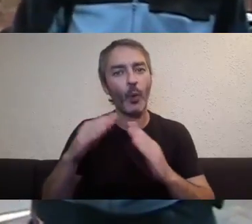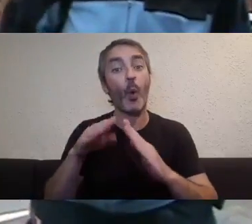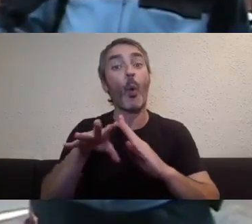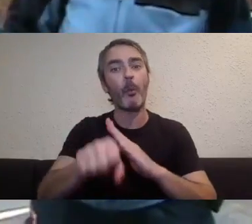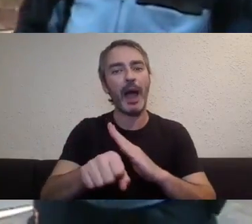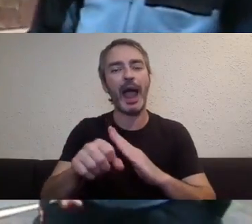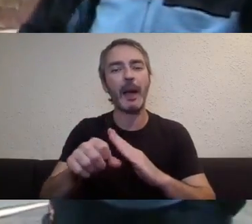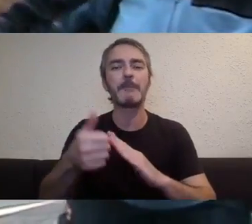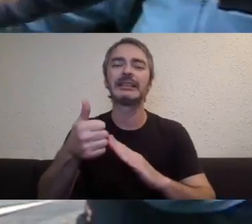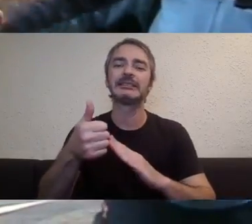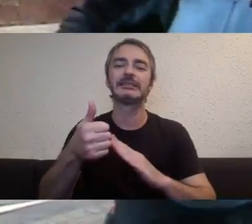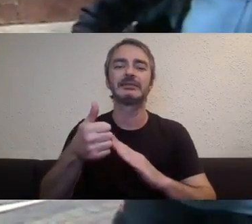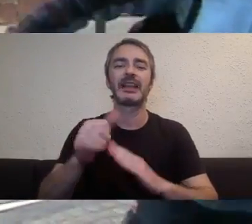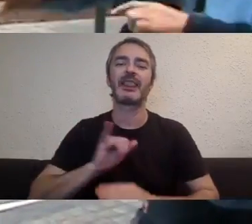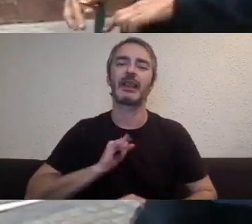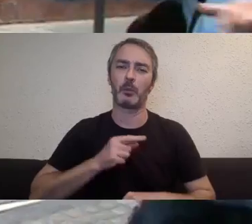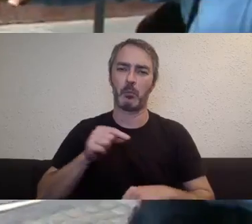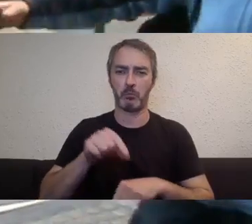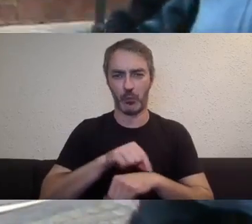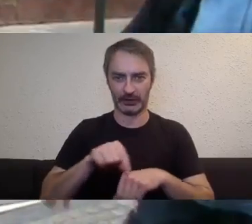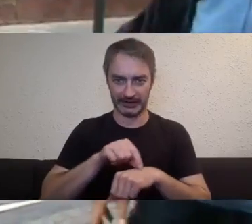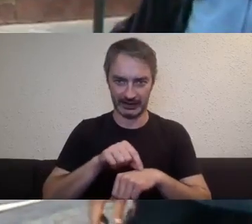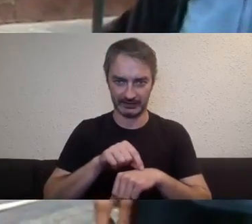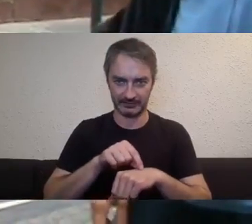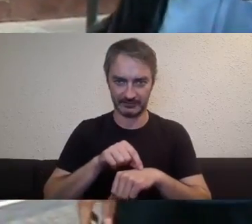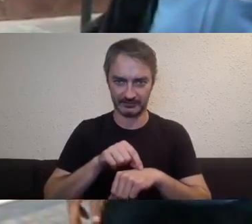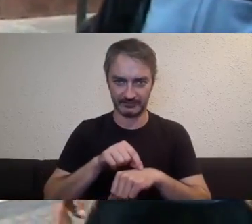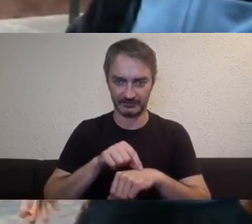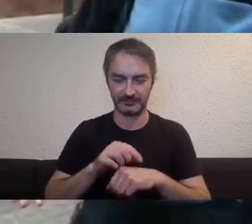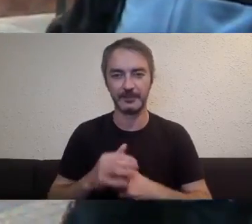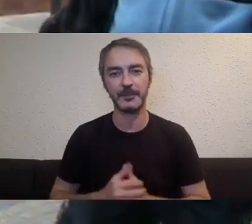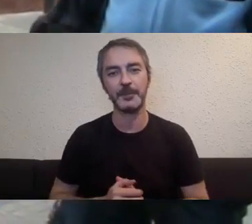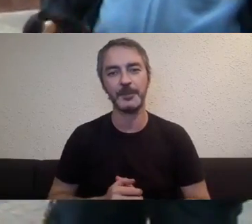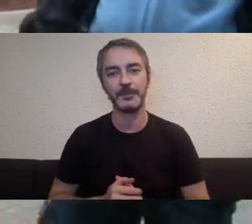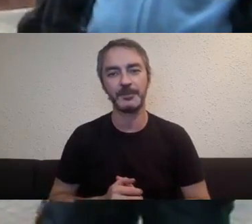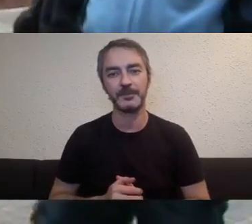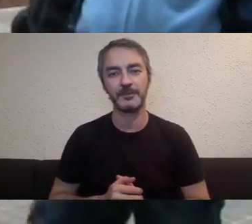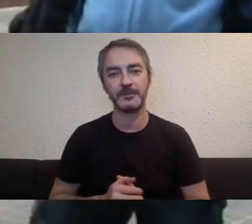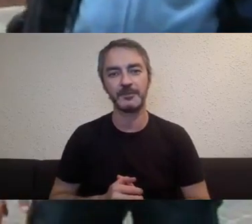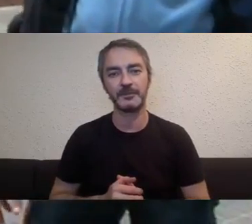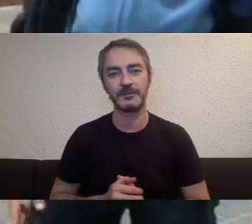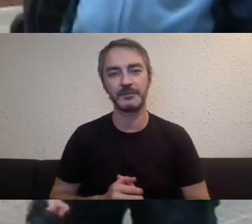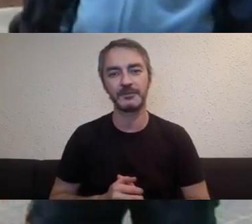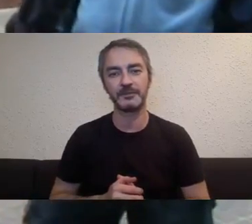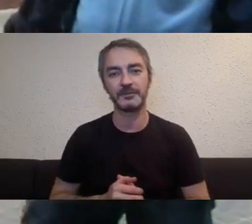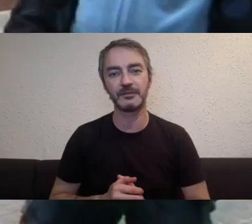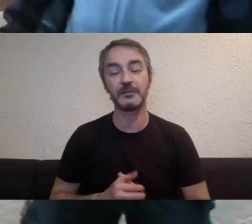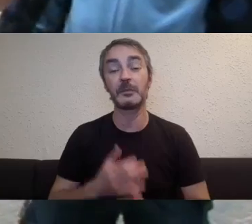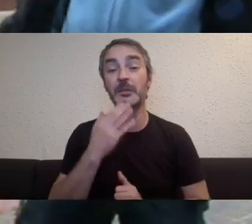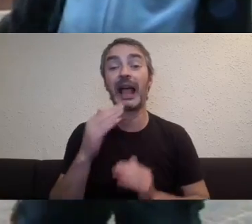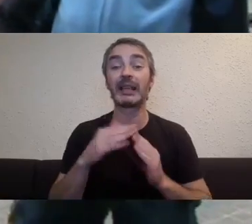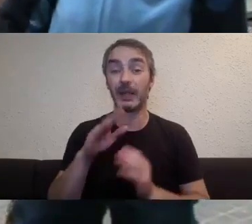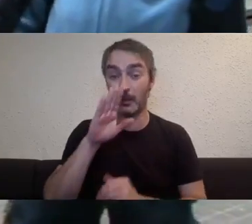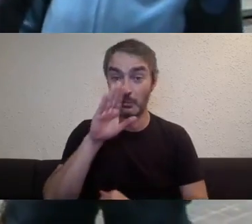que altres iniciatives que havia una mica isolats. Això, la despesa amb la Casa de la Muntanya s'ha fet que